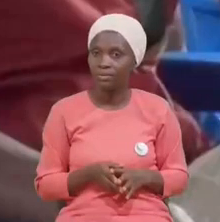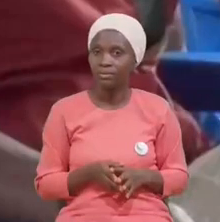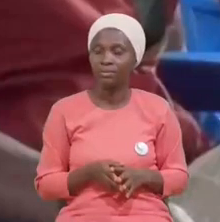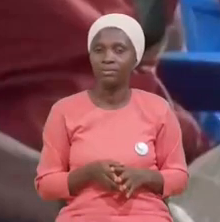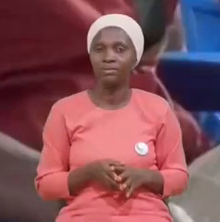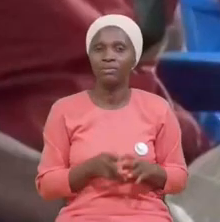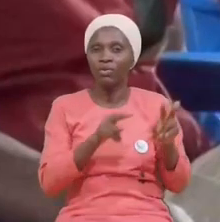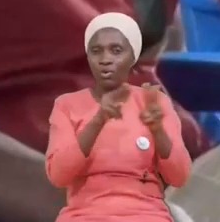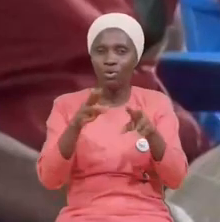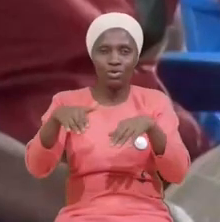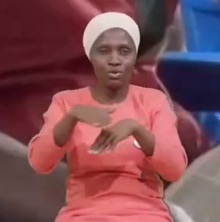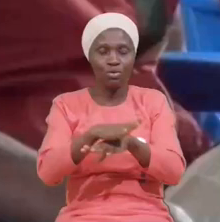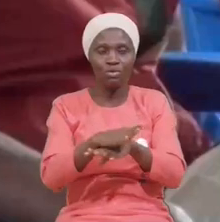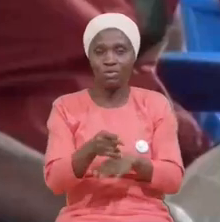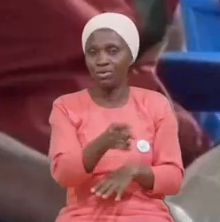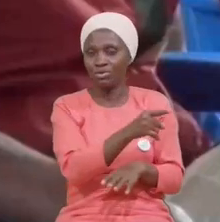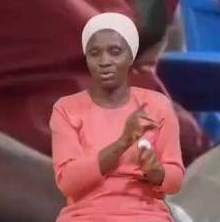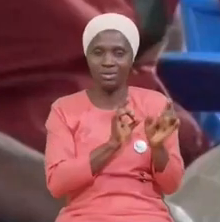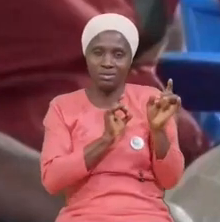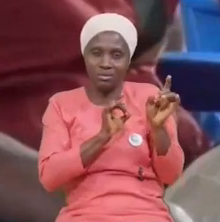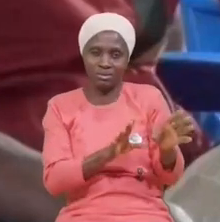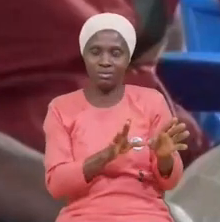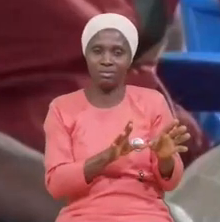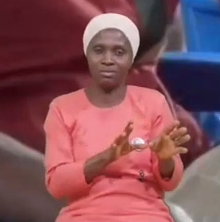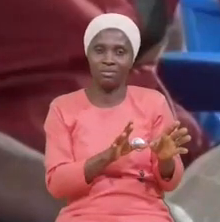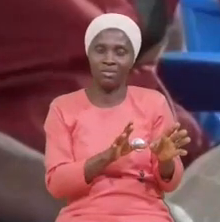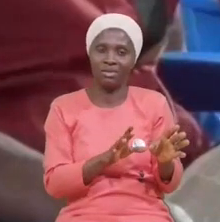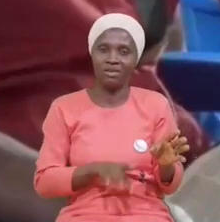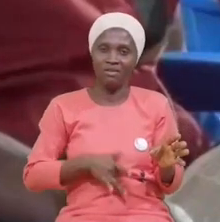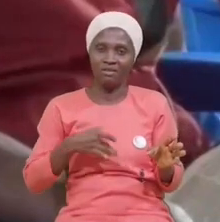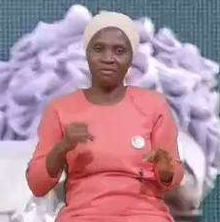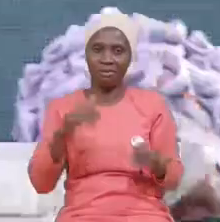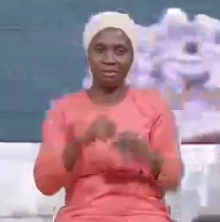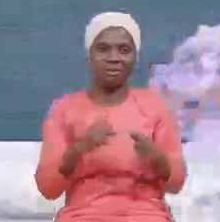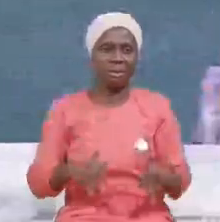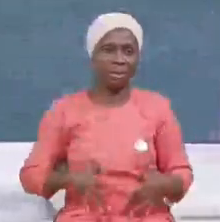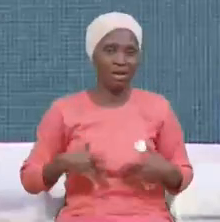Est-ce que tu veilles sur cette tendance de haine dans ta vie?